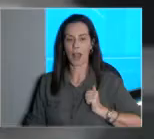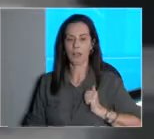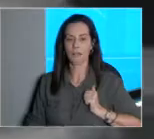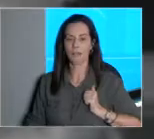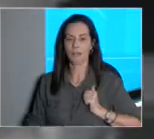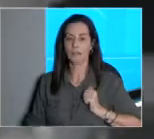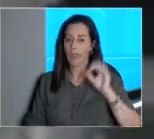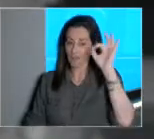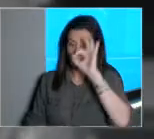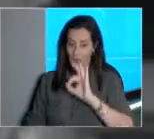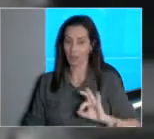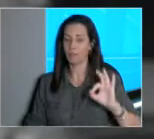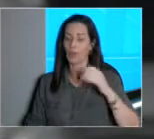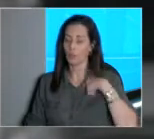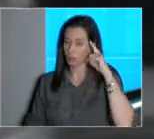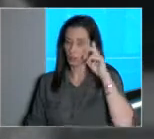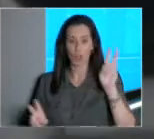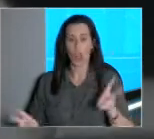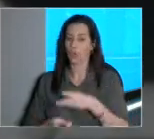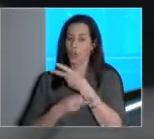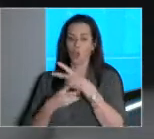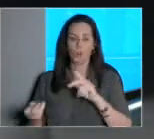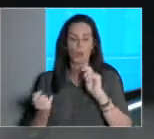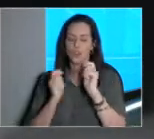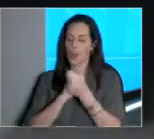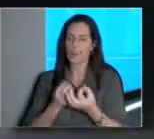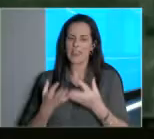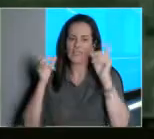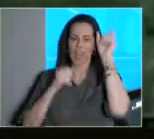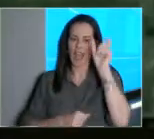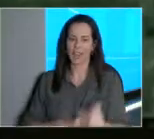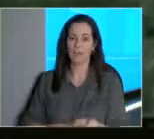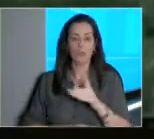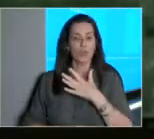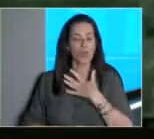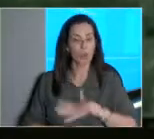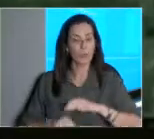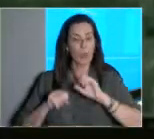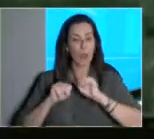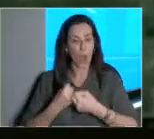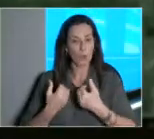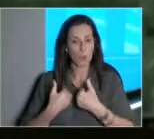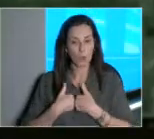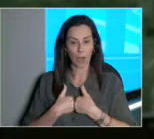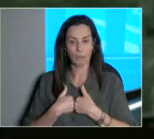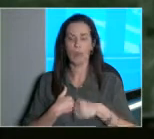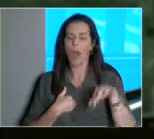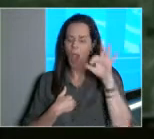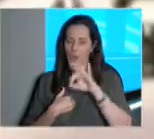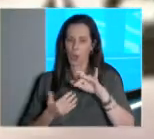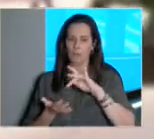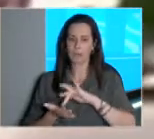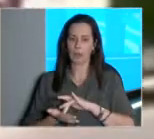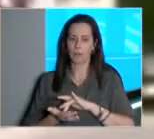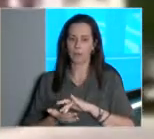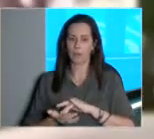צה"ל. ועדיין אנחנו יודעים שאיננו יכולים לשנות את טבע האדם, ואלה שרוצים להחריב אותנו עדיין סביבנו.